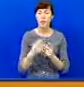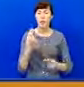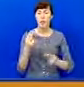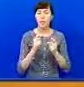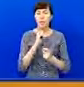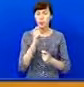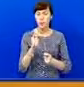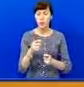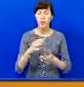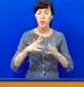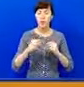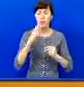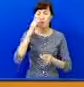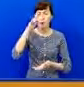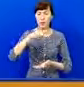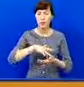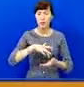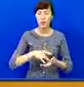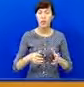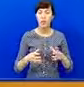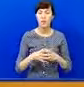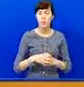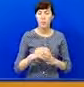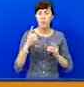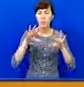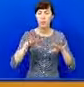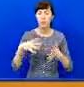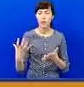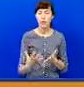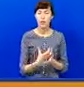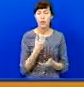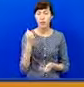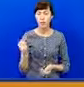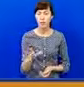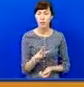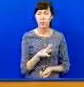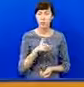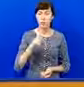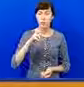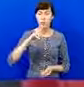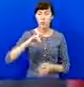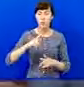Турнир қорытындысы бойынша Шымкент қаласынан келген команда бірінші орынның тұғырына көтеріліп, 100 000 теңгеге ие